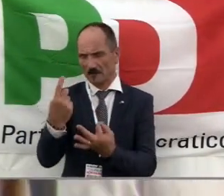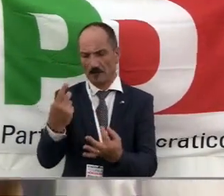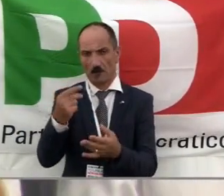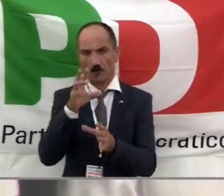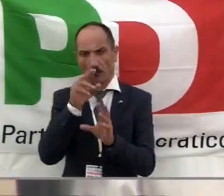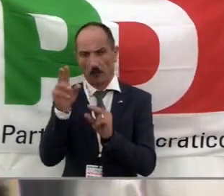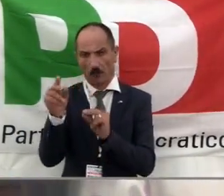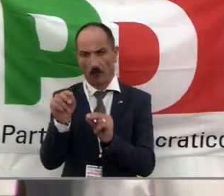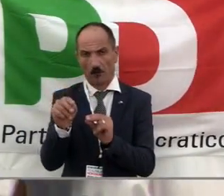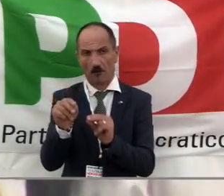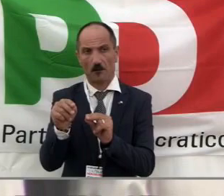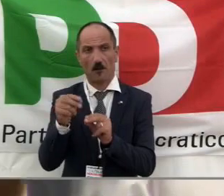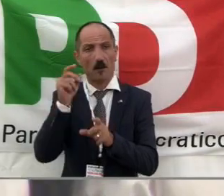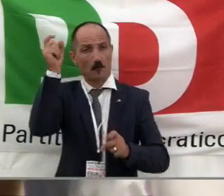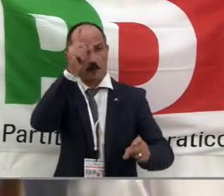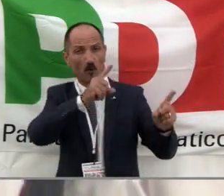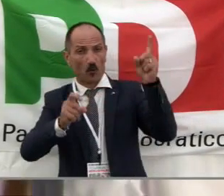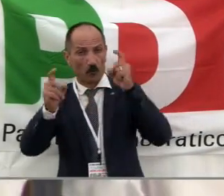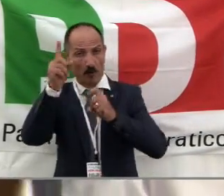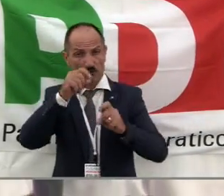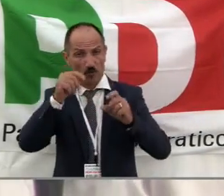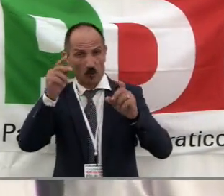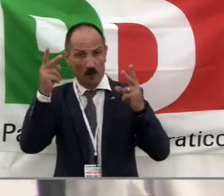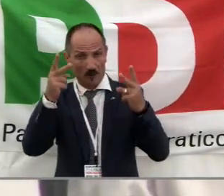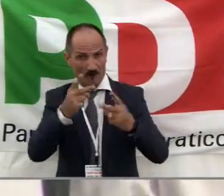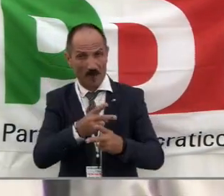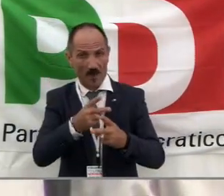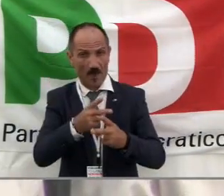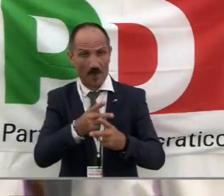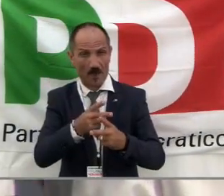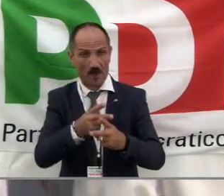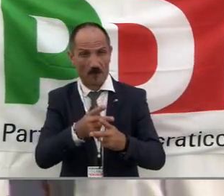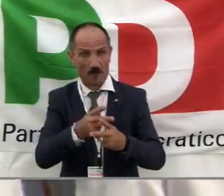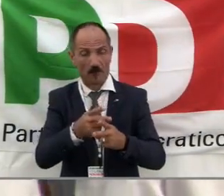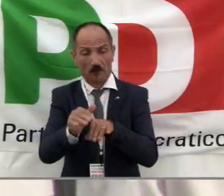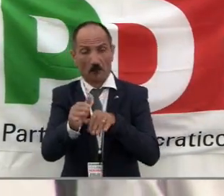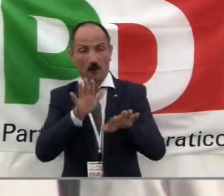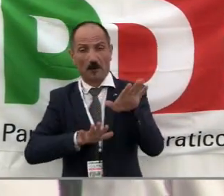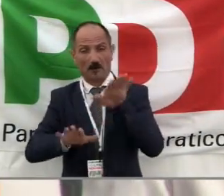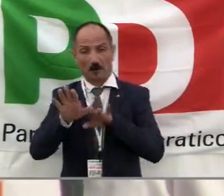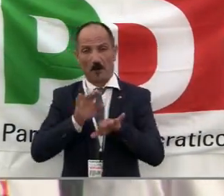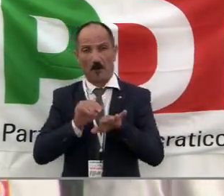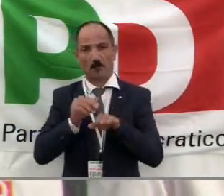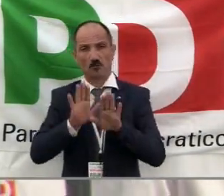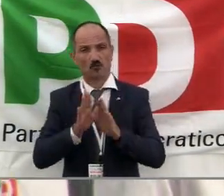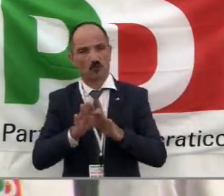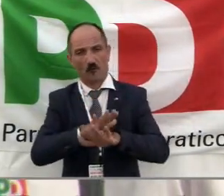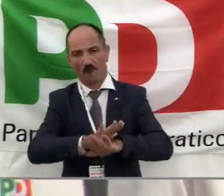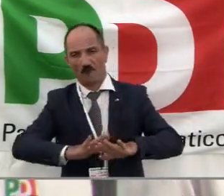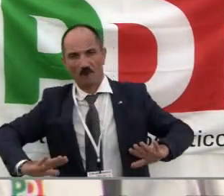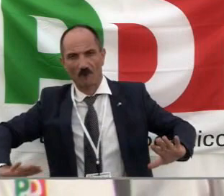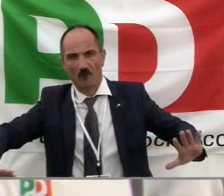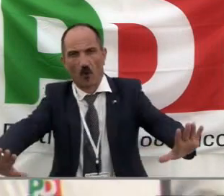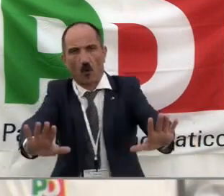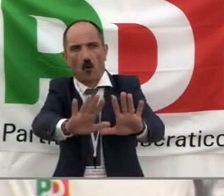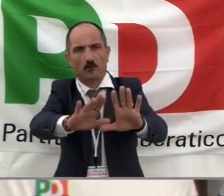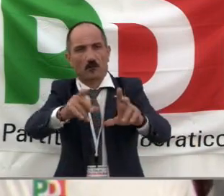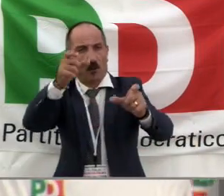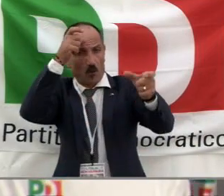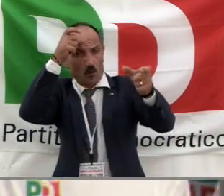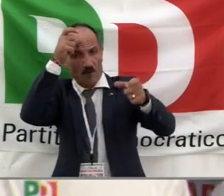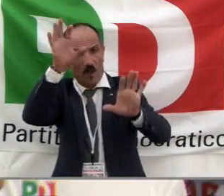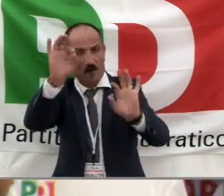la preoccupazione vera che c'è di un arretramento su questo fronte.